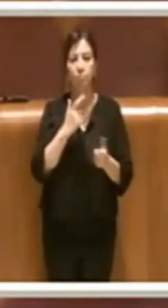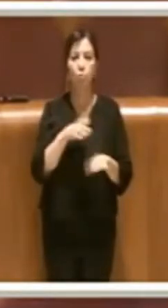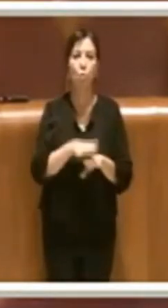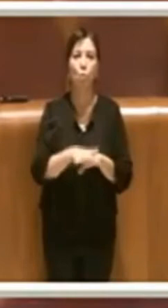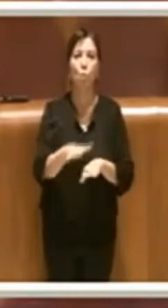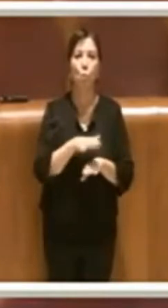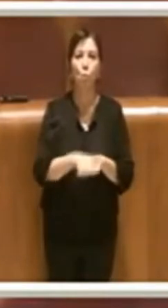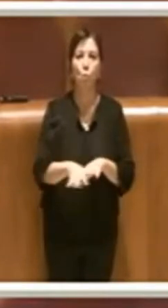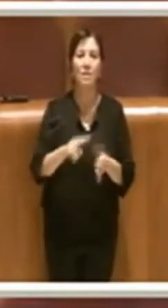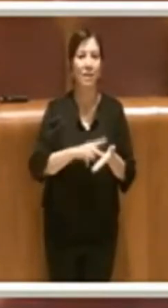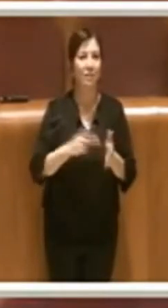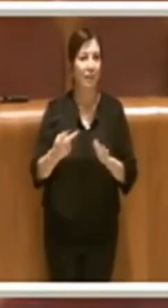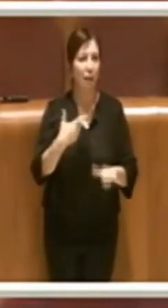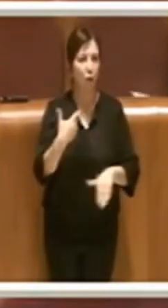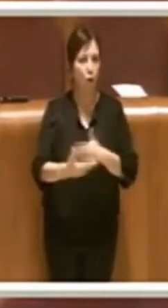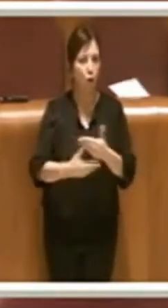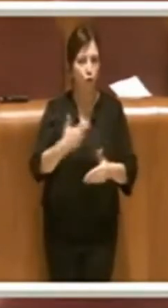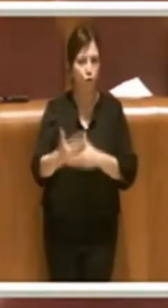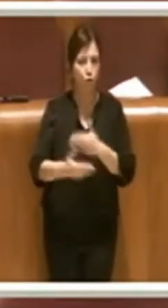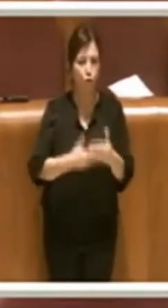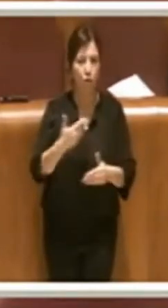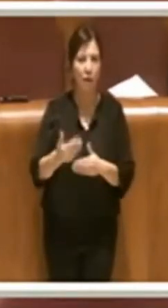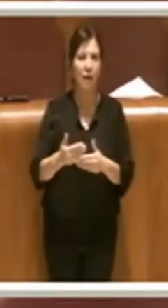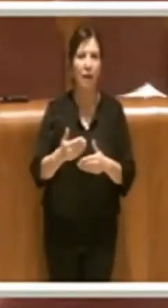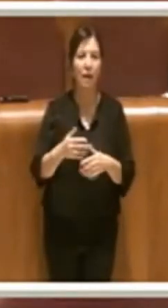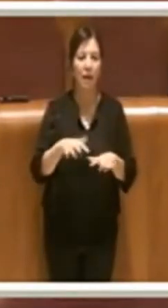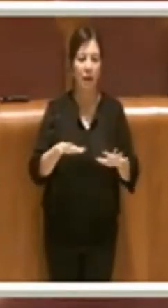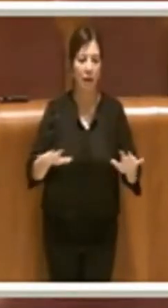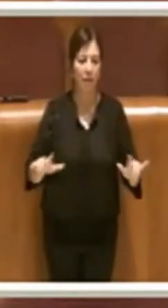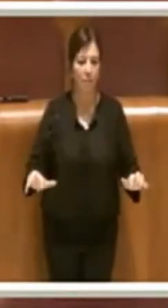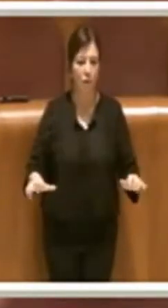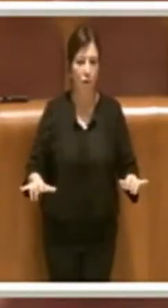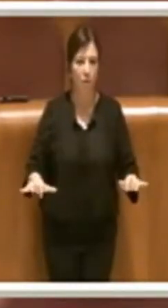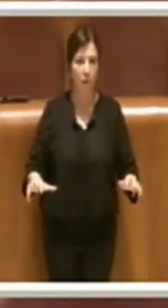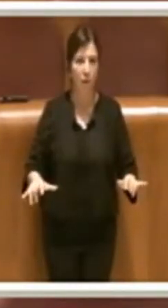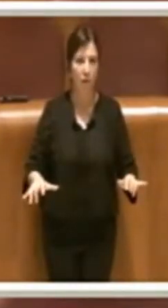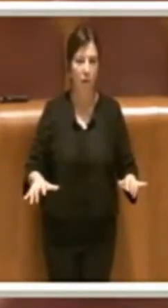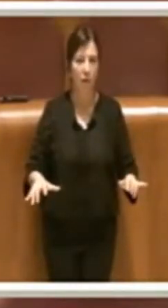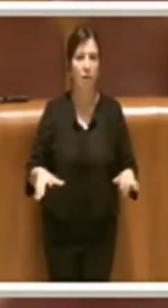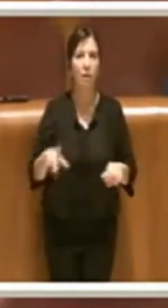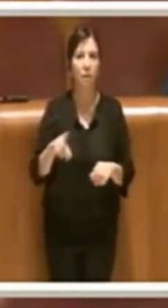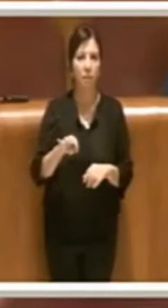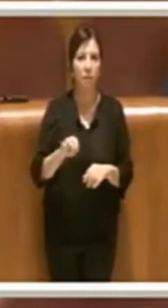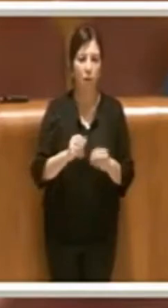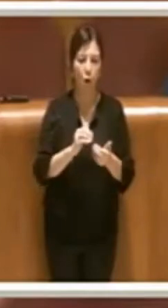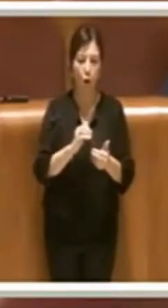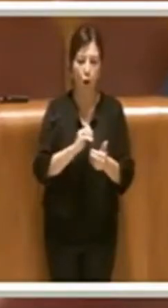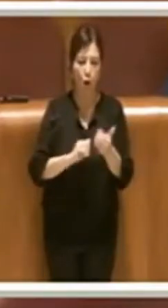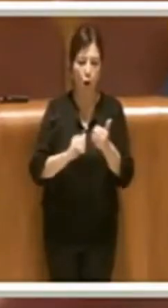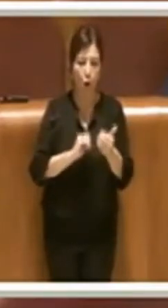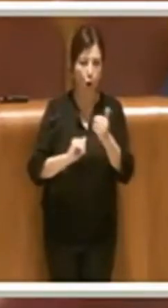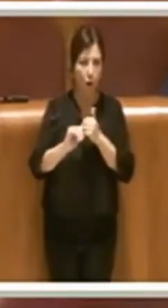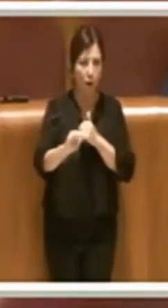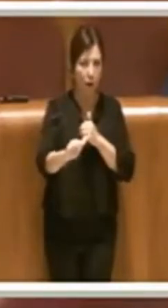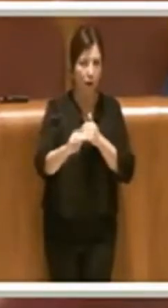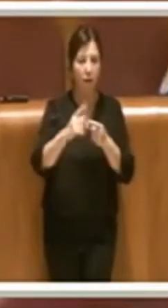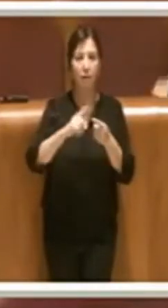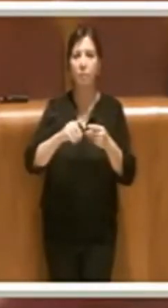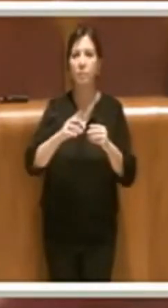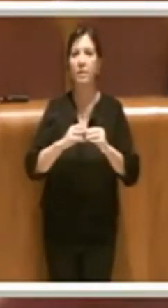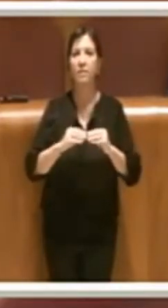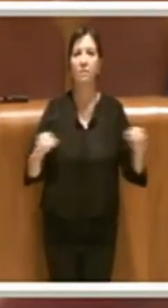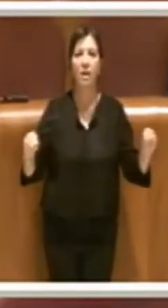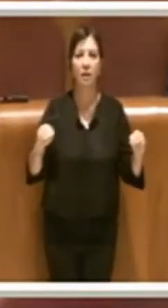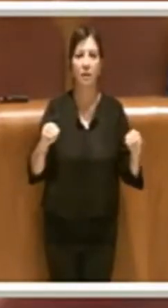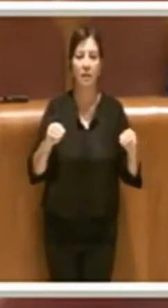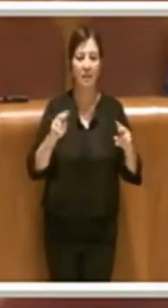utilizzo insomma, delle tecnologie informatiche, quindi PEC, invio della domanda online per effettuare insomma,